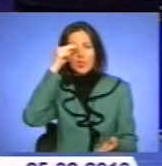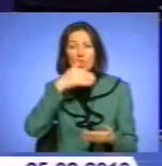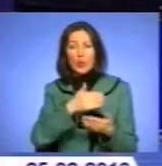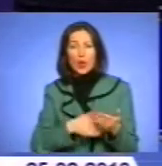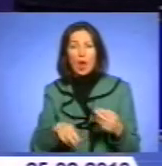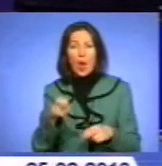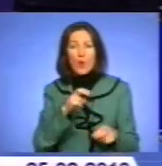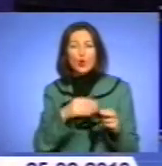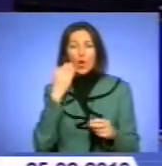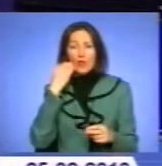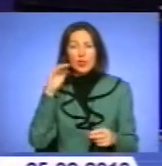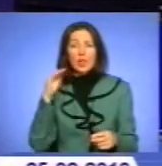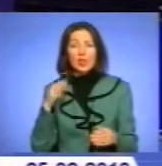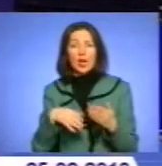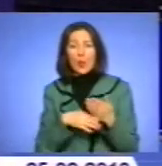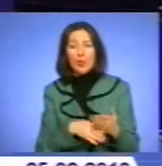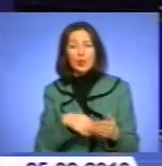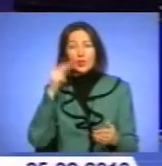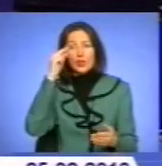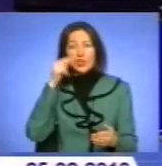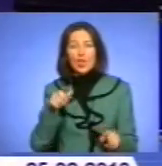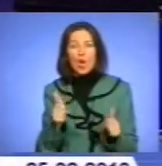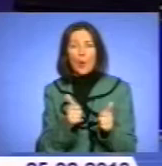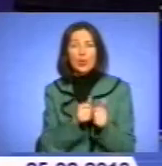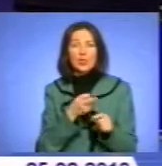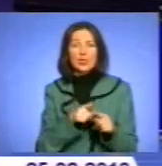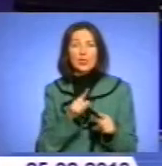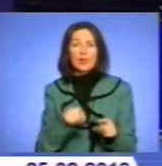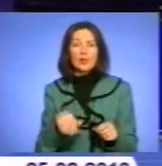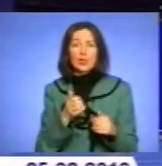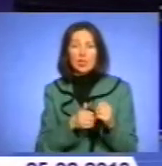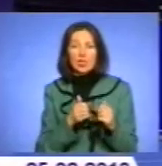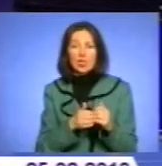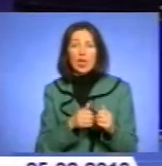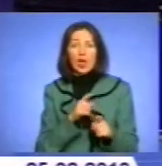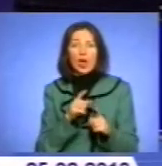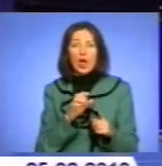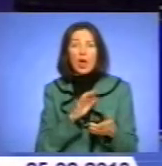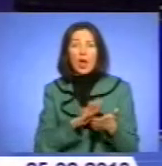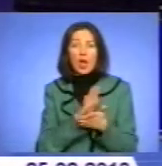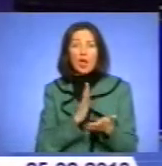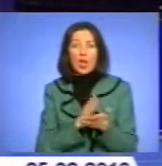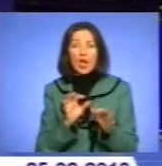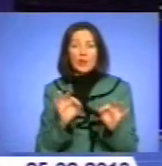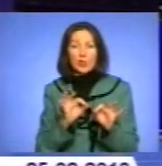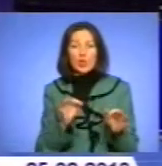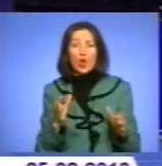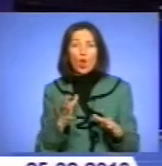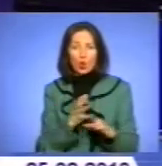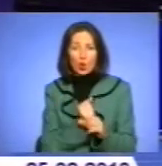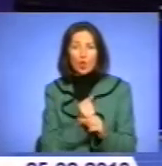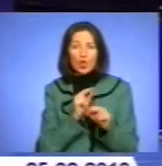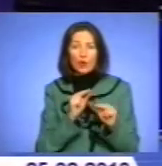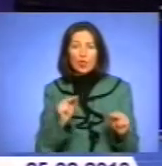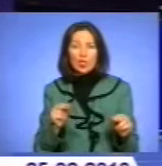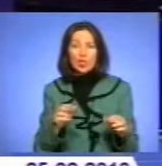пошуку ефективних методів навчання. Поряд з цим все частіше у ЗМІ з'являється інформація про скорочення у вчительських колективах.